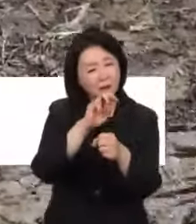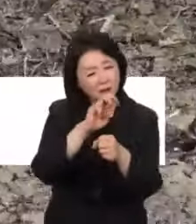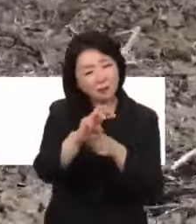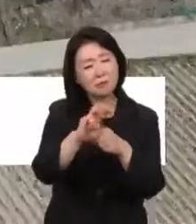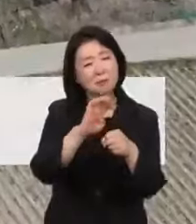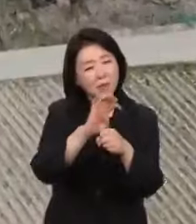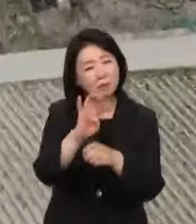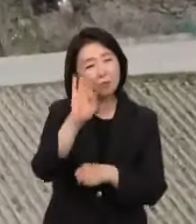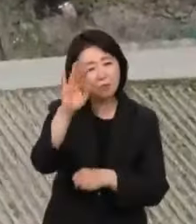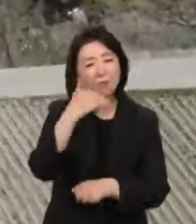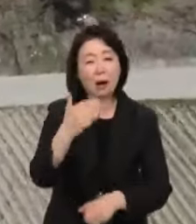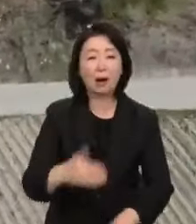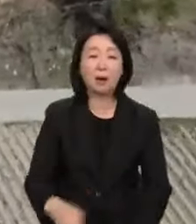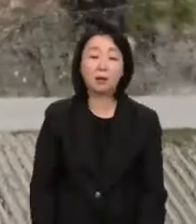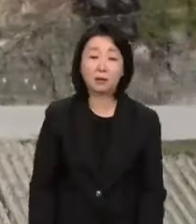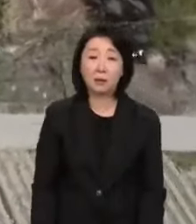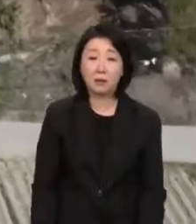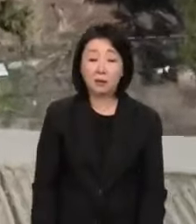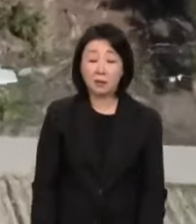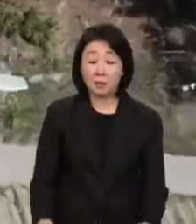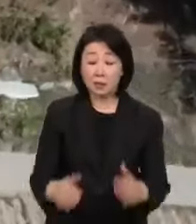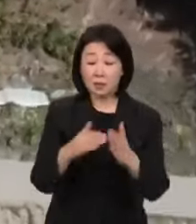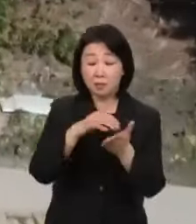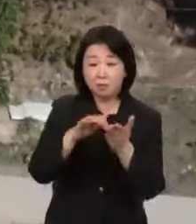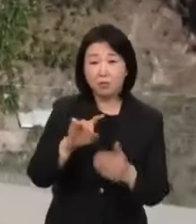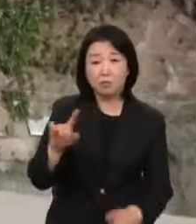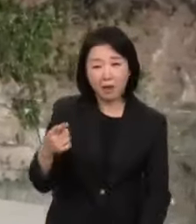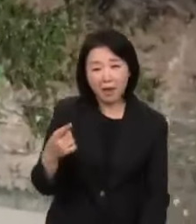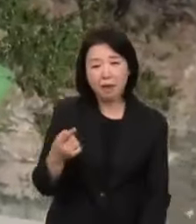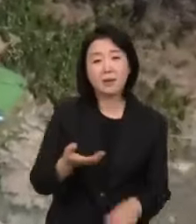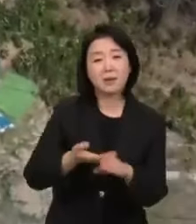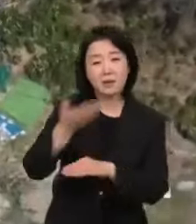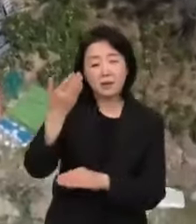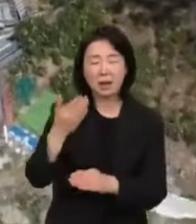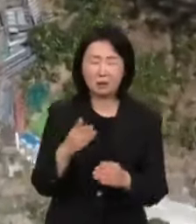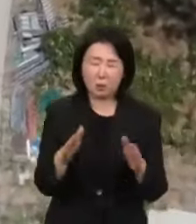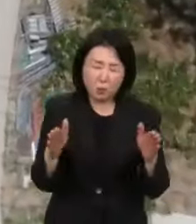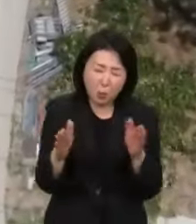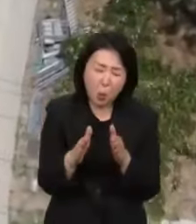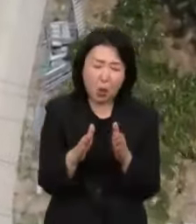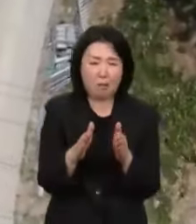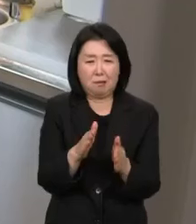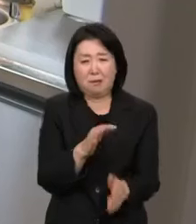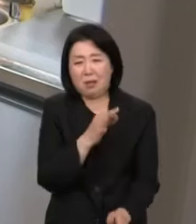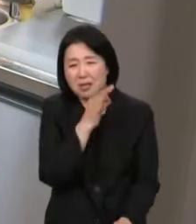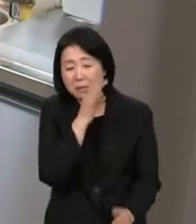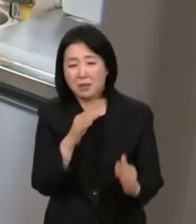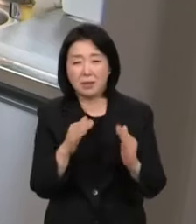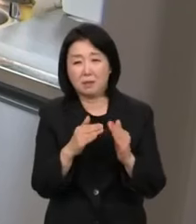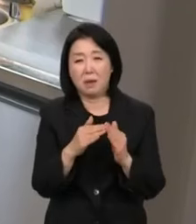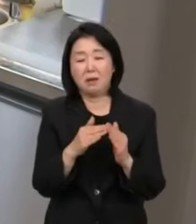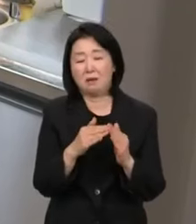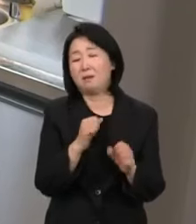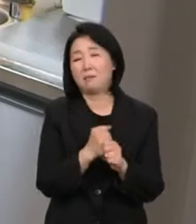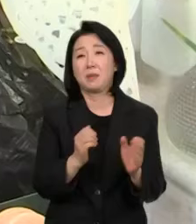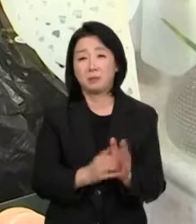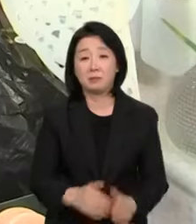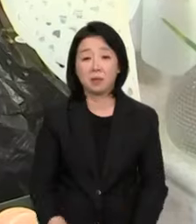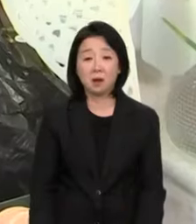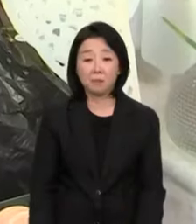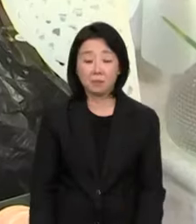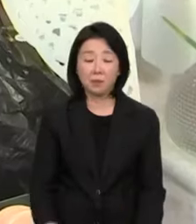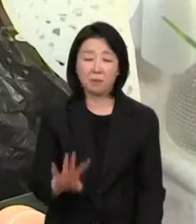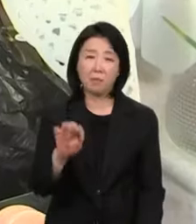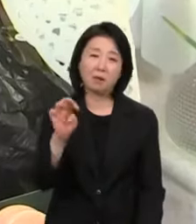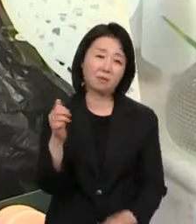예상이. 100세대 넘는 이재민은 아직 좁고 불편한 임시주택에 머물고 있습니다. 44살 최영주 씨도 그 가운데